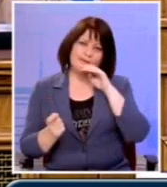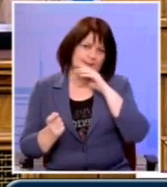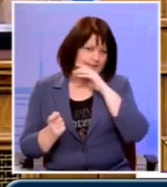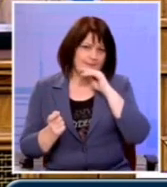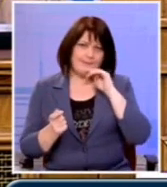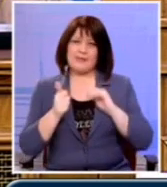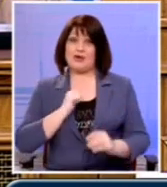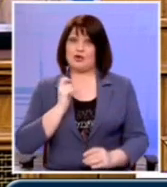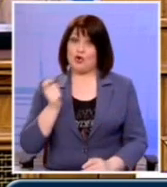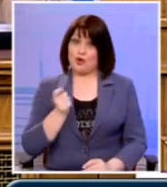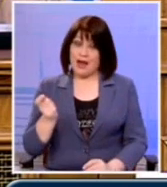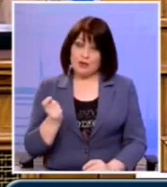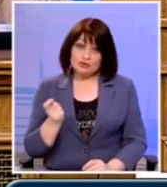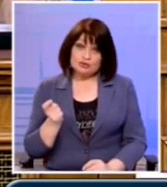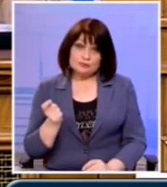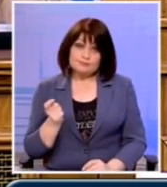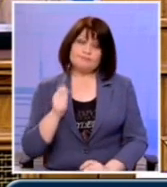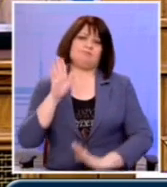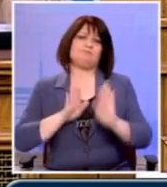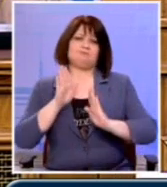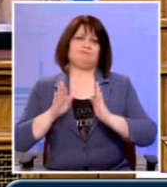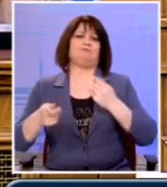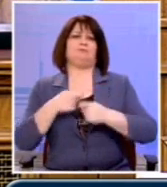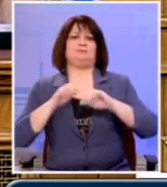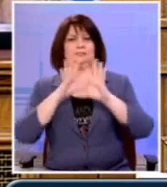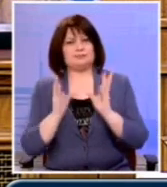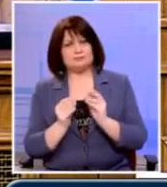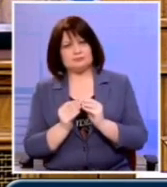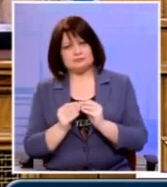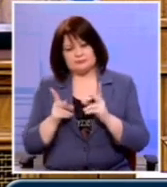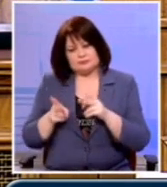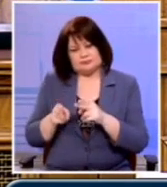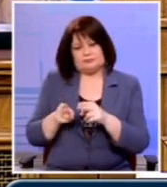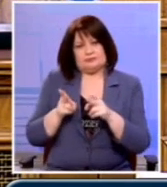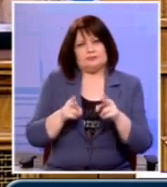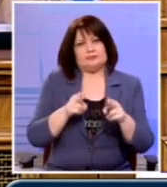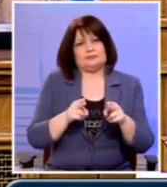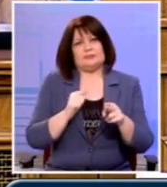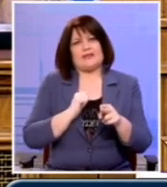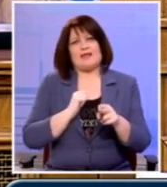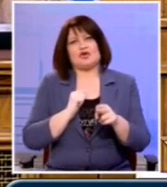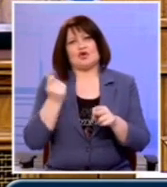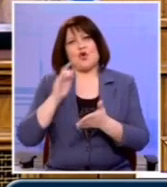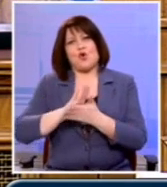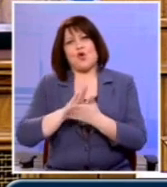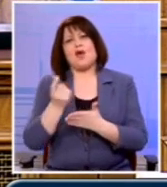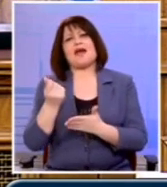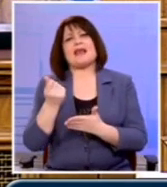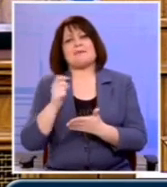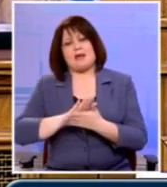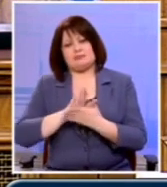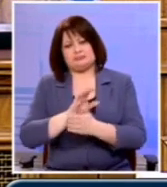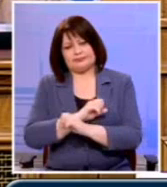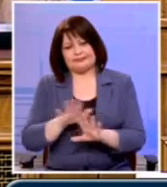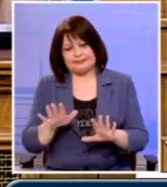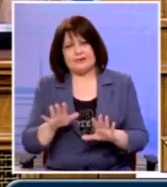του ιδιωτικού που το χρηματοπιστωτικό σύστημα έκοβε υπό τη μορφή ιδιωτικού χρήματος. Και αυτό το ιδιωτικό χρήμα ήταν